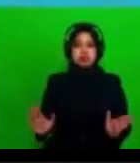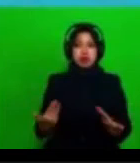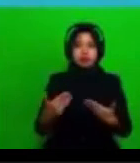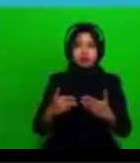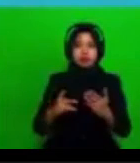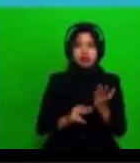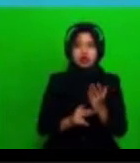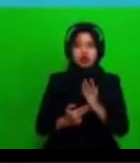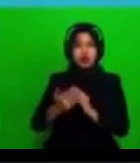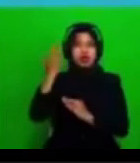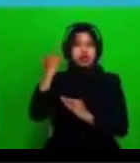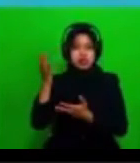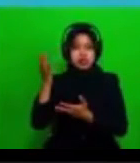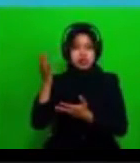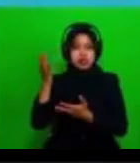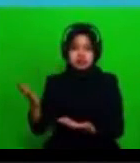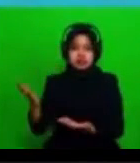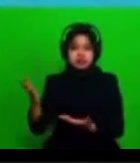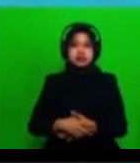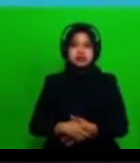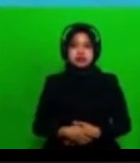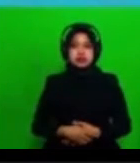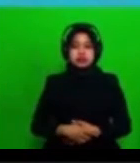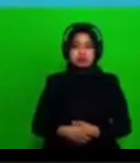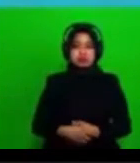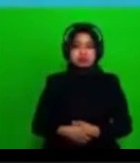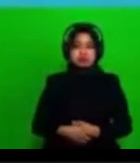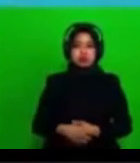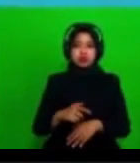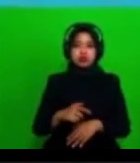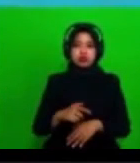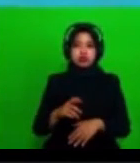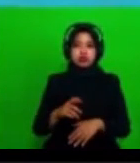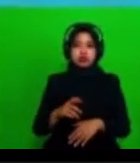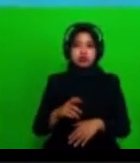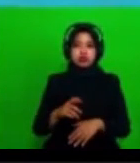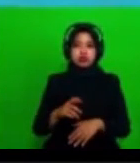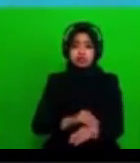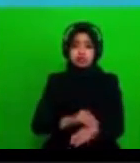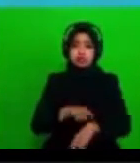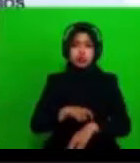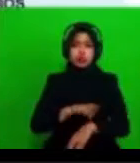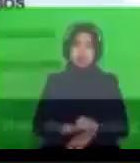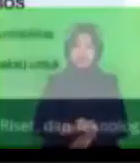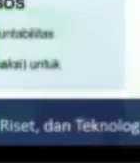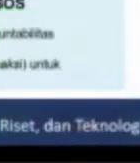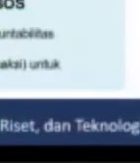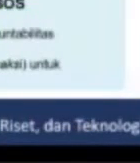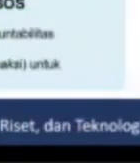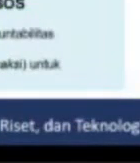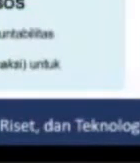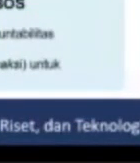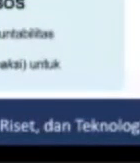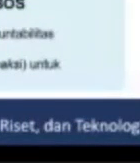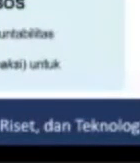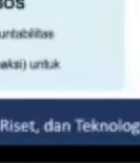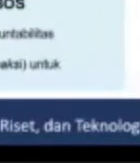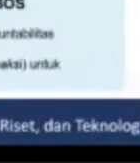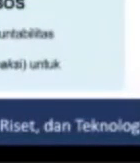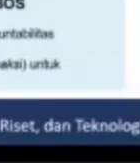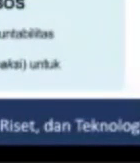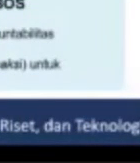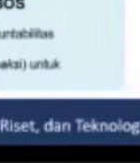membangun platform teknologi, ini yang tadi mau saya jelaskan agak banyak, tapi waktunya habis. Jadi ini platform teknologi. Ini